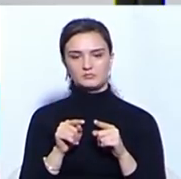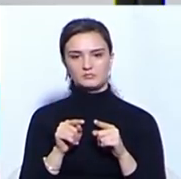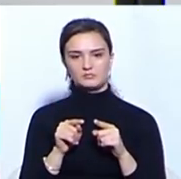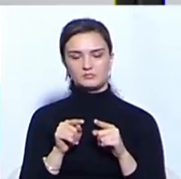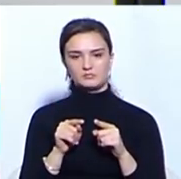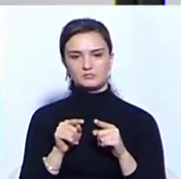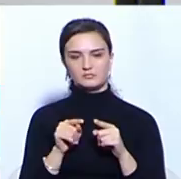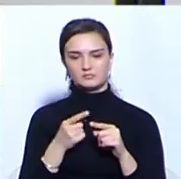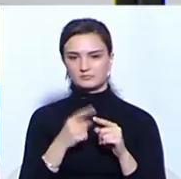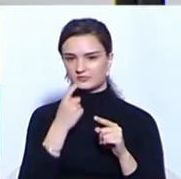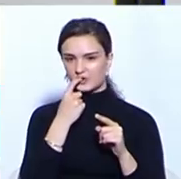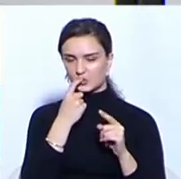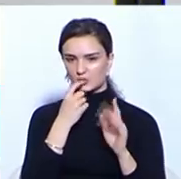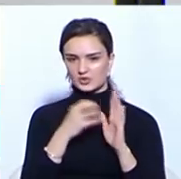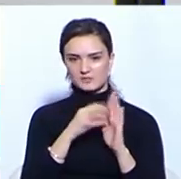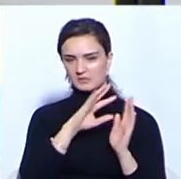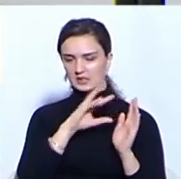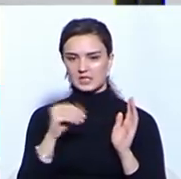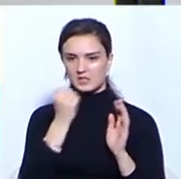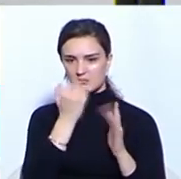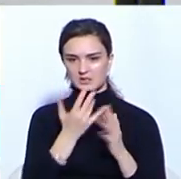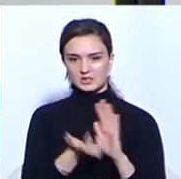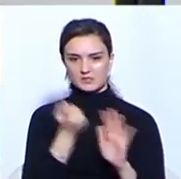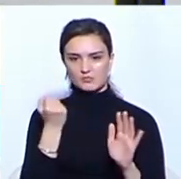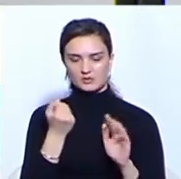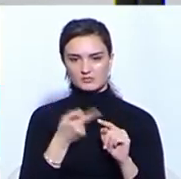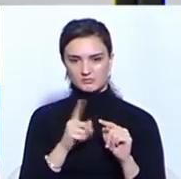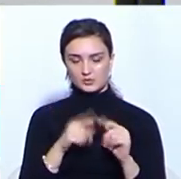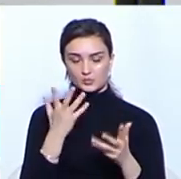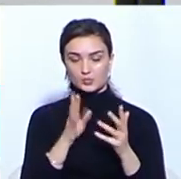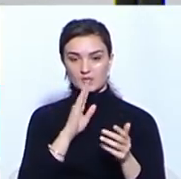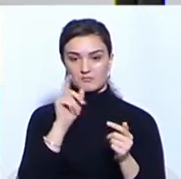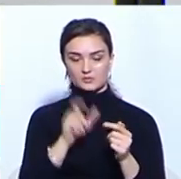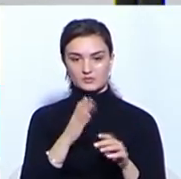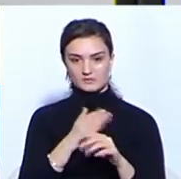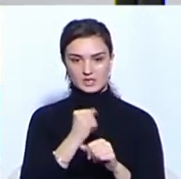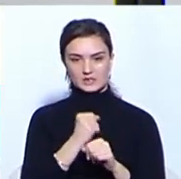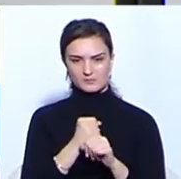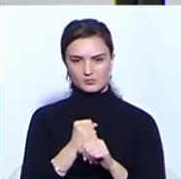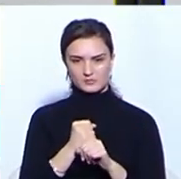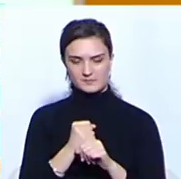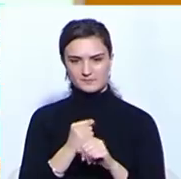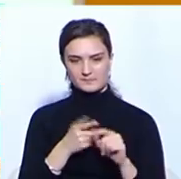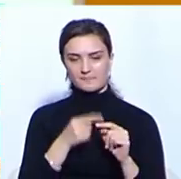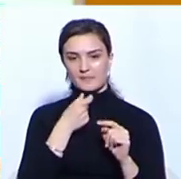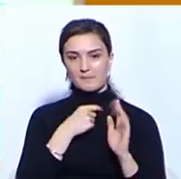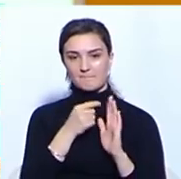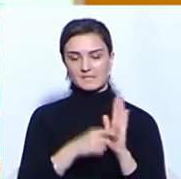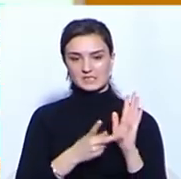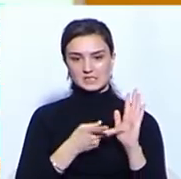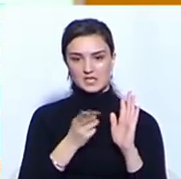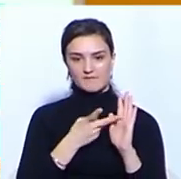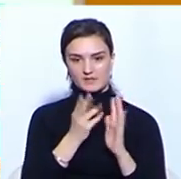სანაყოფე განაყოფიერებული კვერცხუჯედის მთელი მასალის ამოღება. თუ ქალბატონს გაკეთებული აქვს აი მილის გაკვეთა